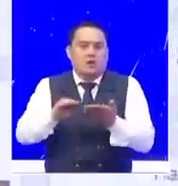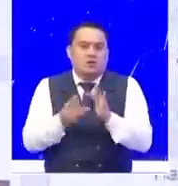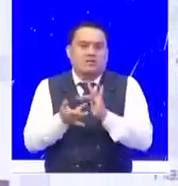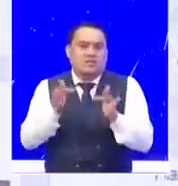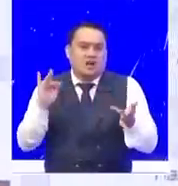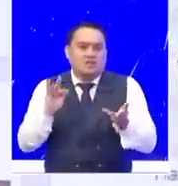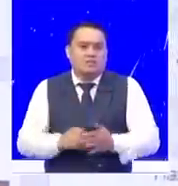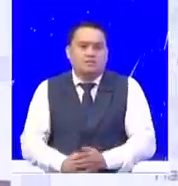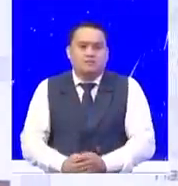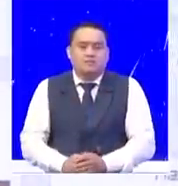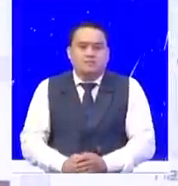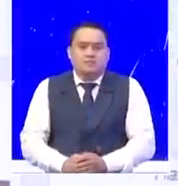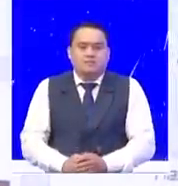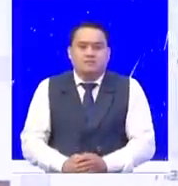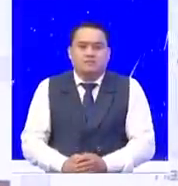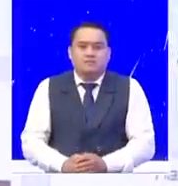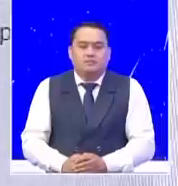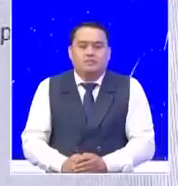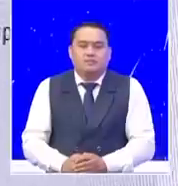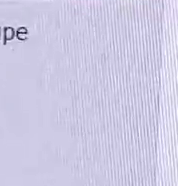социальных сетей.